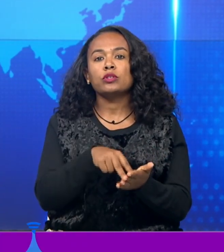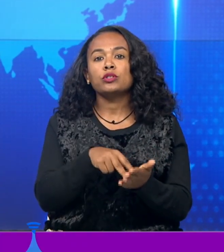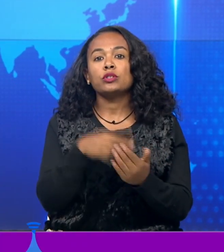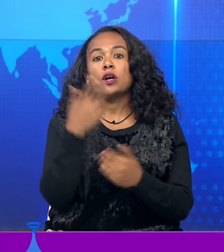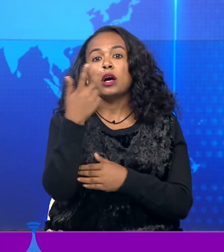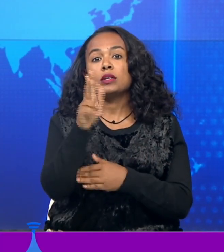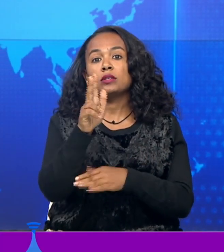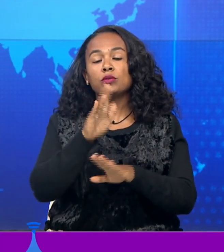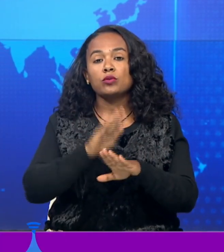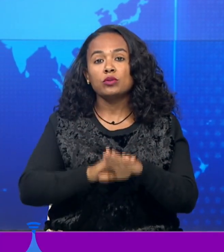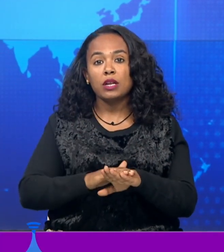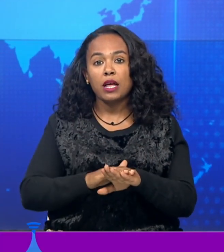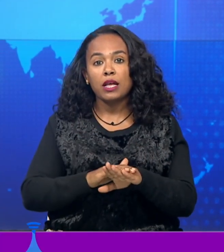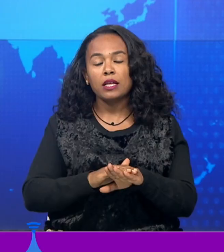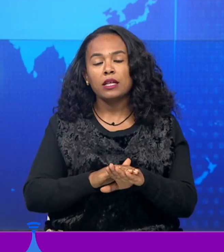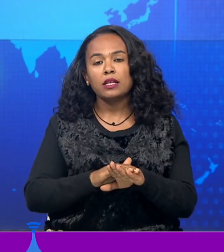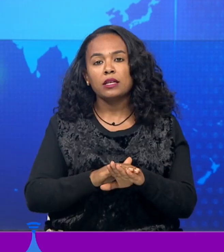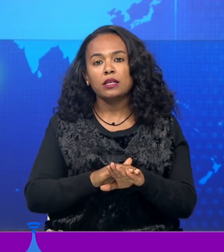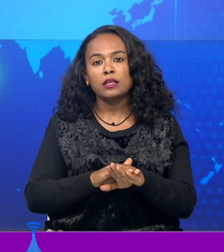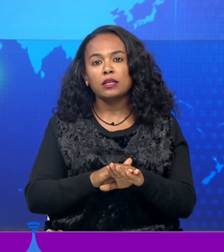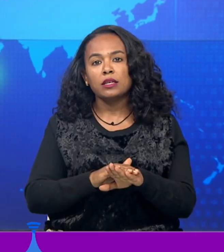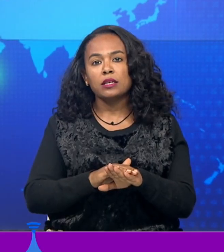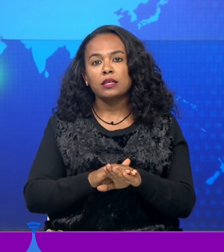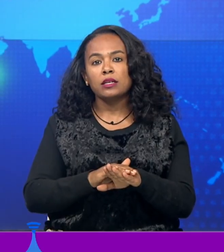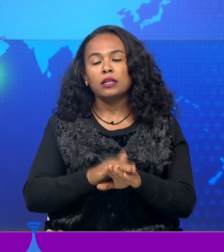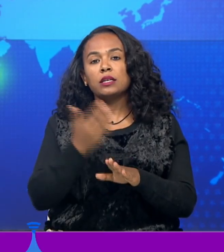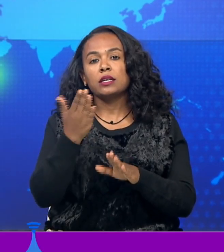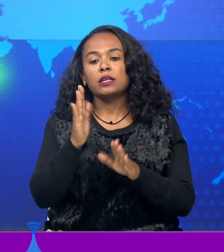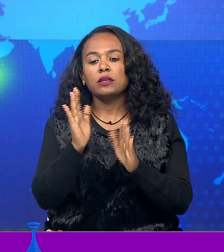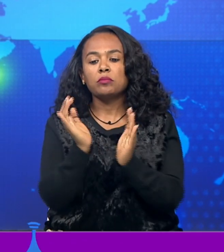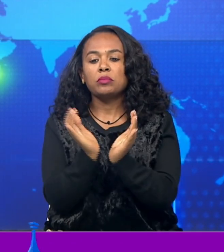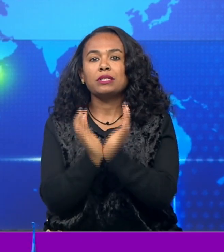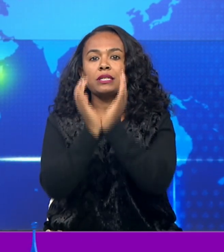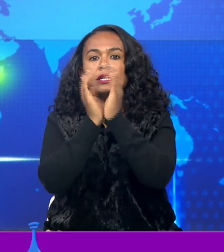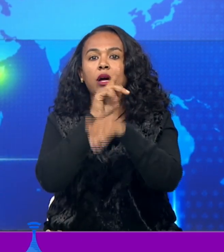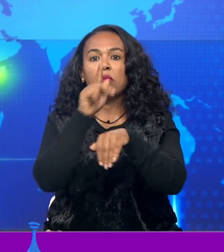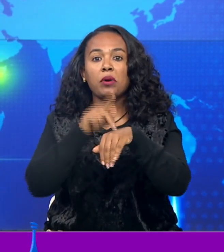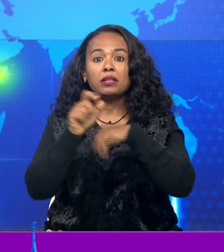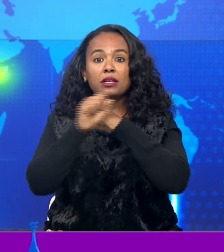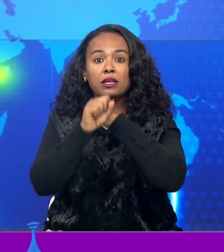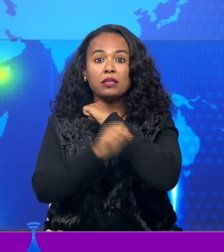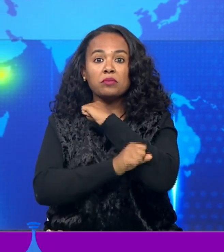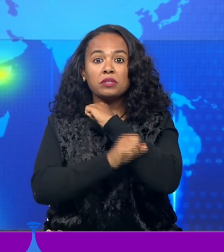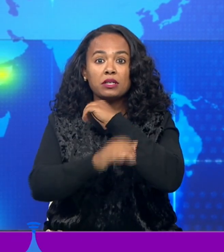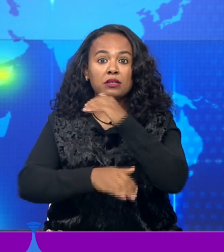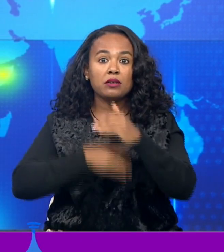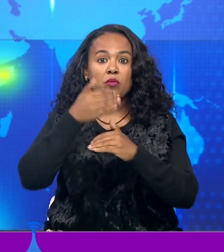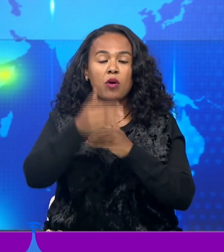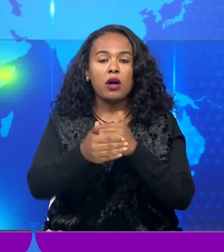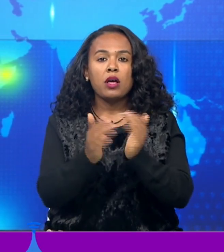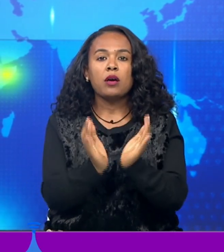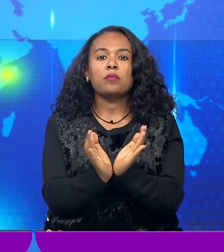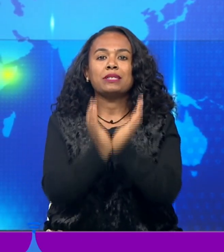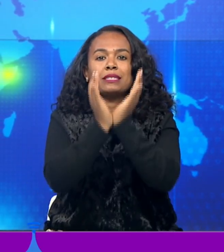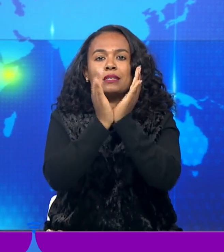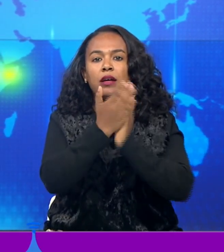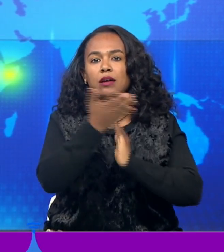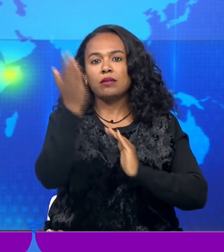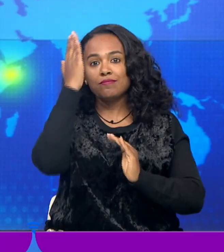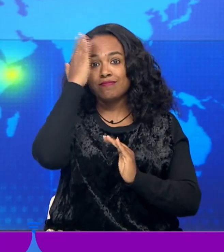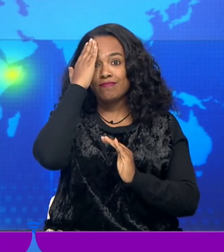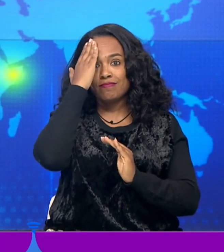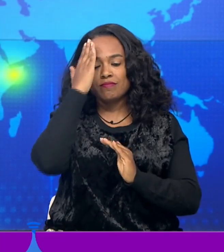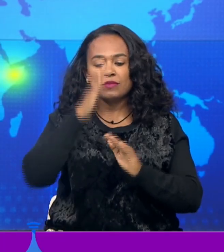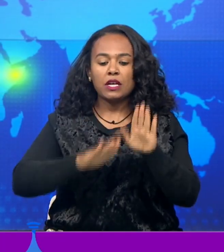2013 ላይ ያው ልክ ብልጽግና ፓርቲ ከተመሰረተ በኋላ ብልጽግና እንደምታውቀው